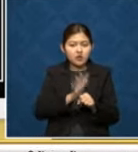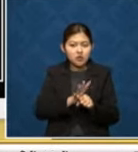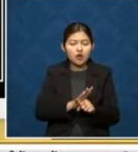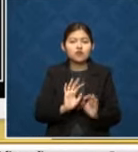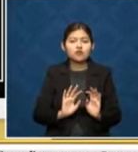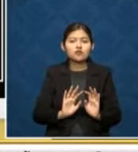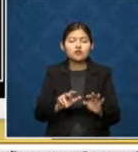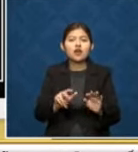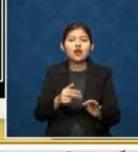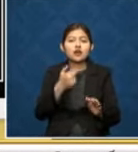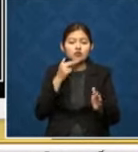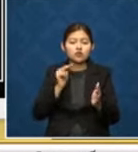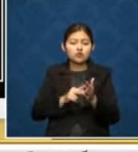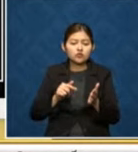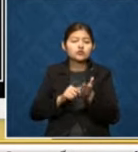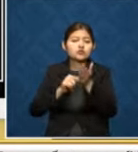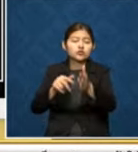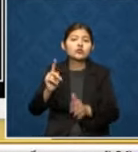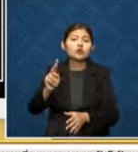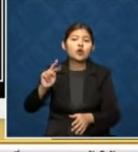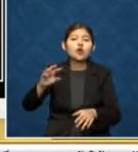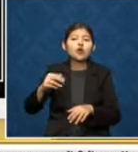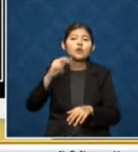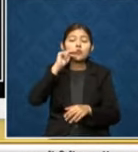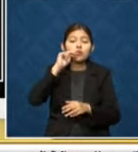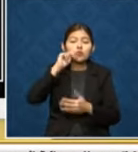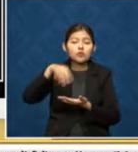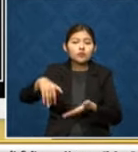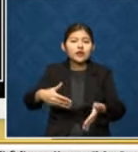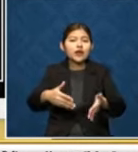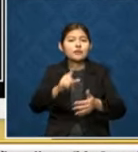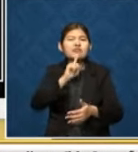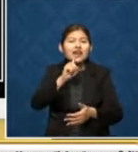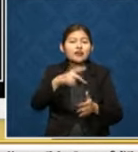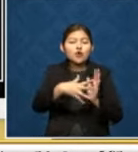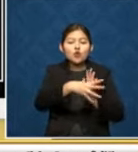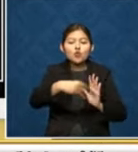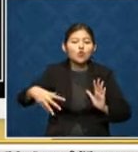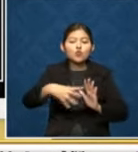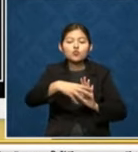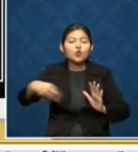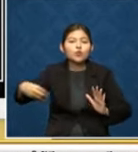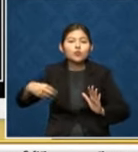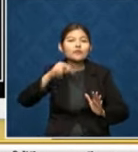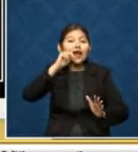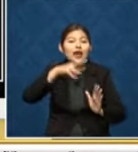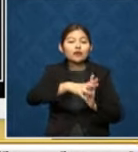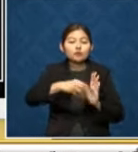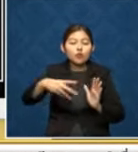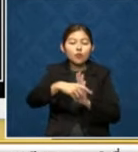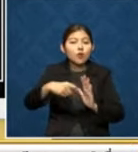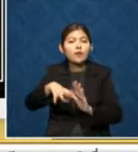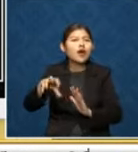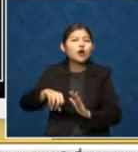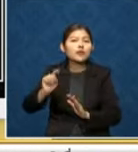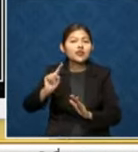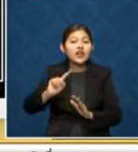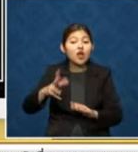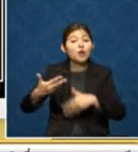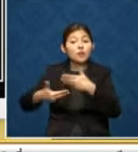านอยากจะสอบถามว่าท่านดูดน้ำส่งไปนั้นดูดน้ำไปที่ไหนบ้างอาจจะไปขายให้บริษัทเอก